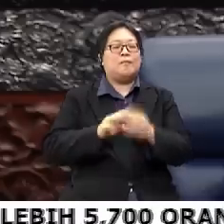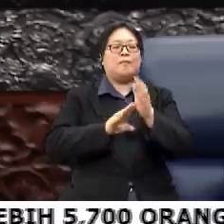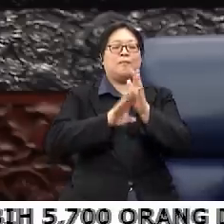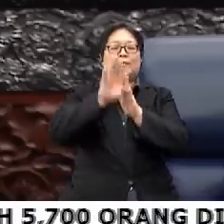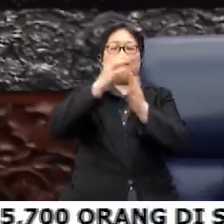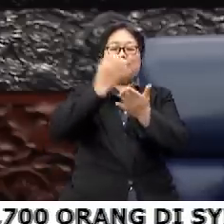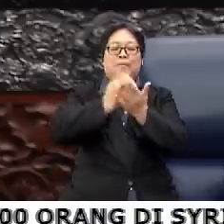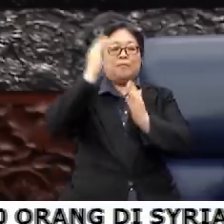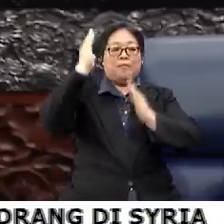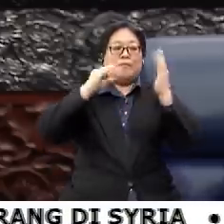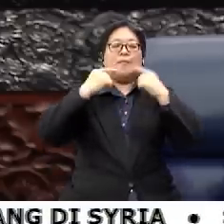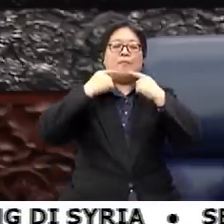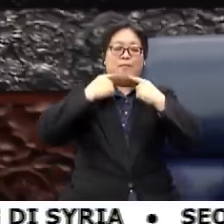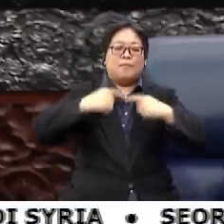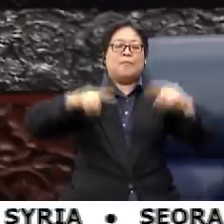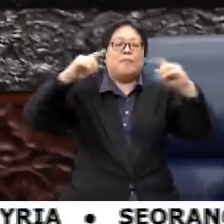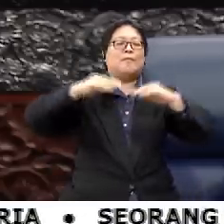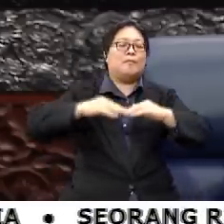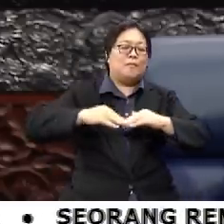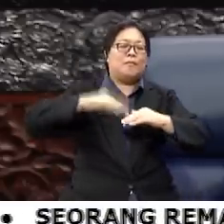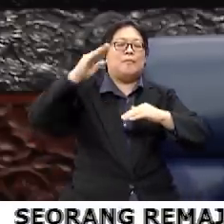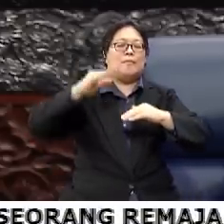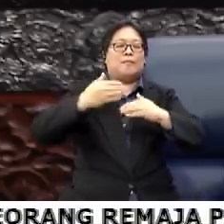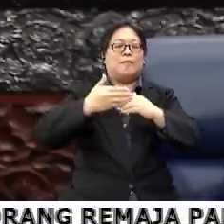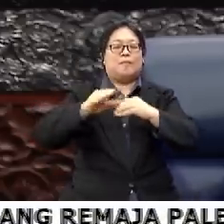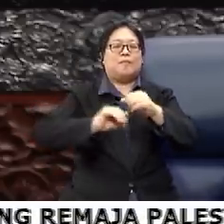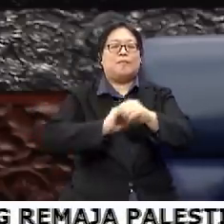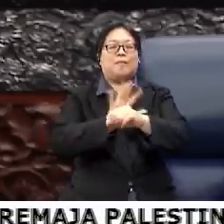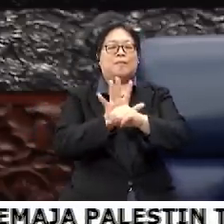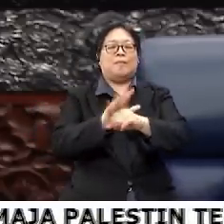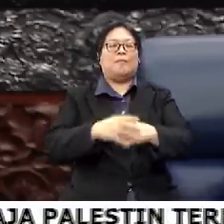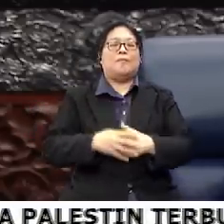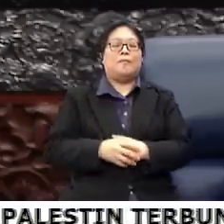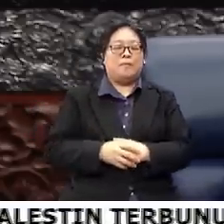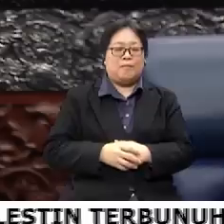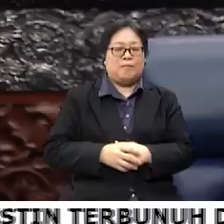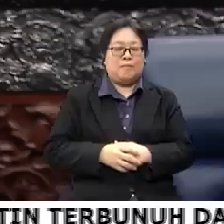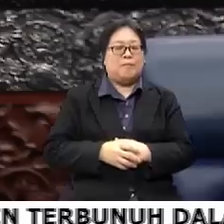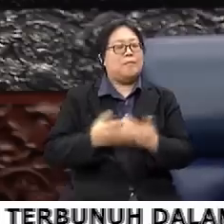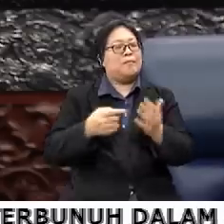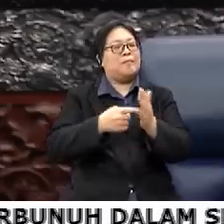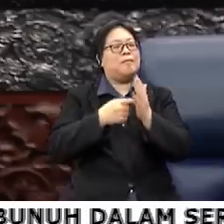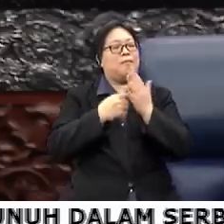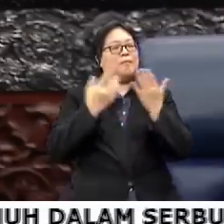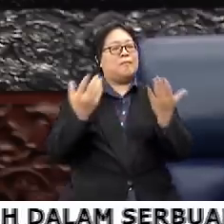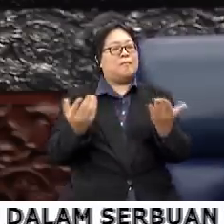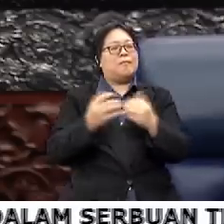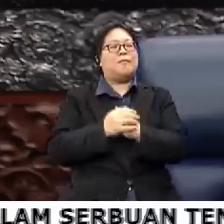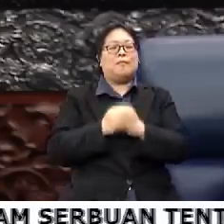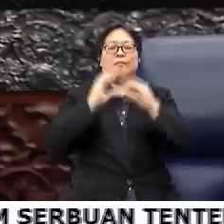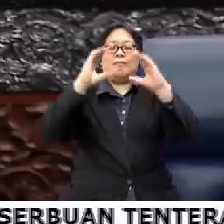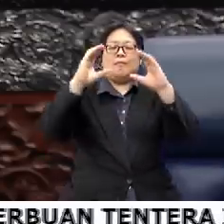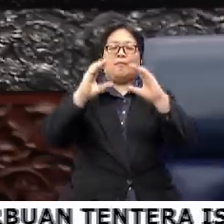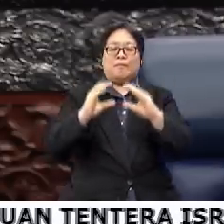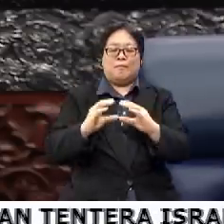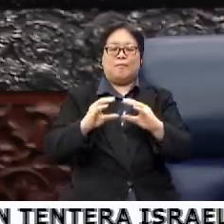telah berjaya melepasi paras pra-pandemik. Dan ini menunjukkan bahawa langkah-langkah